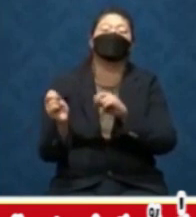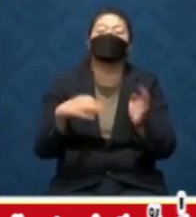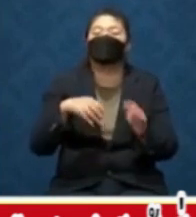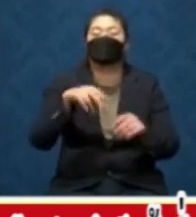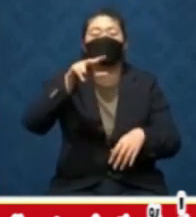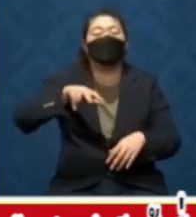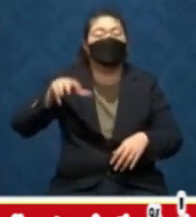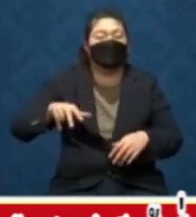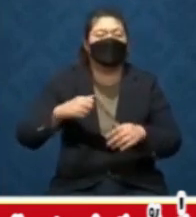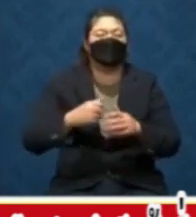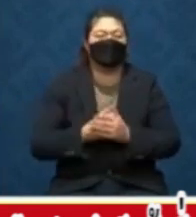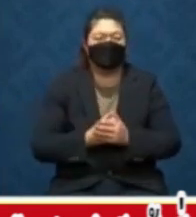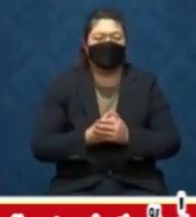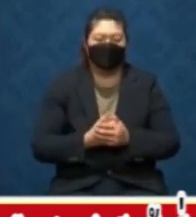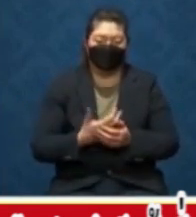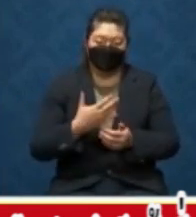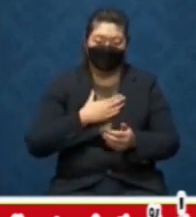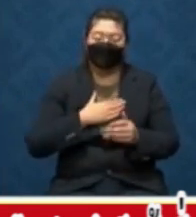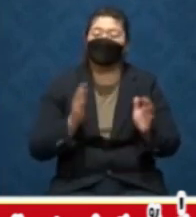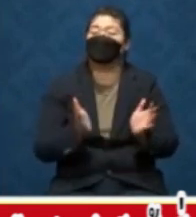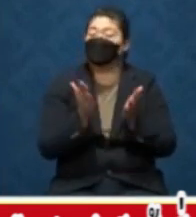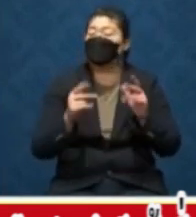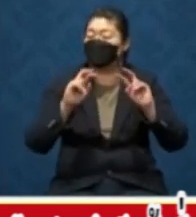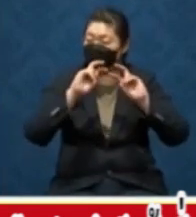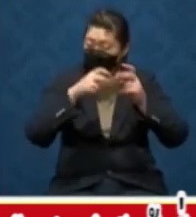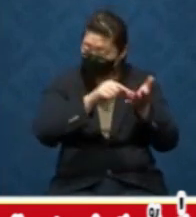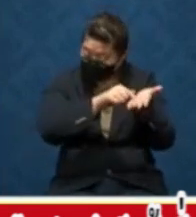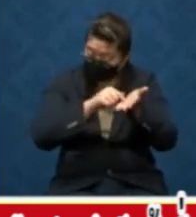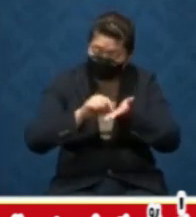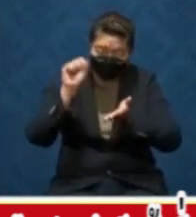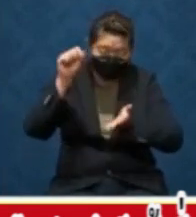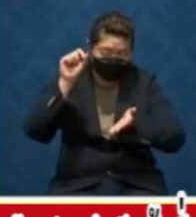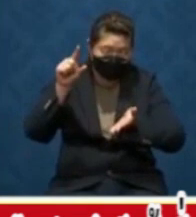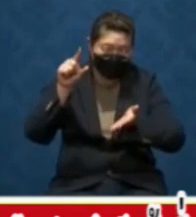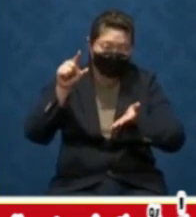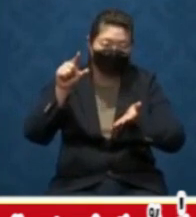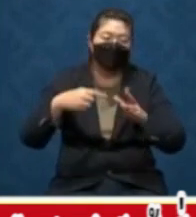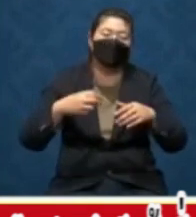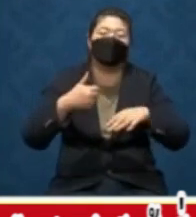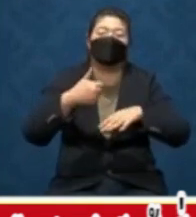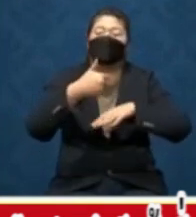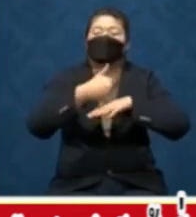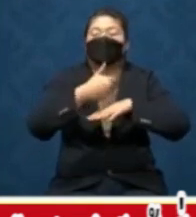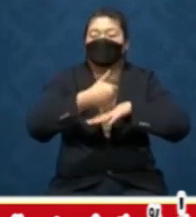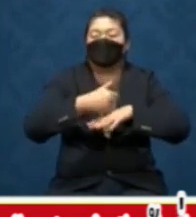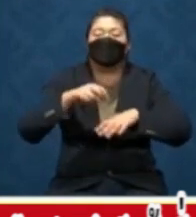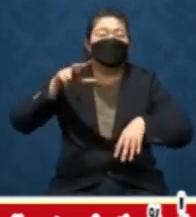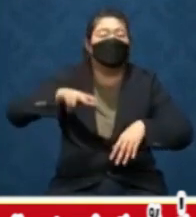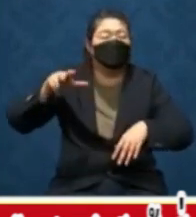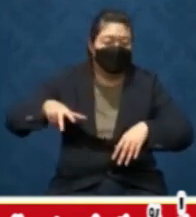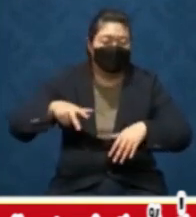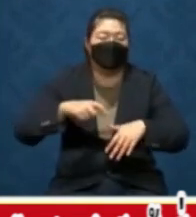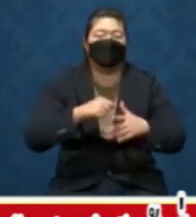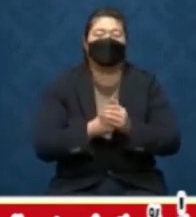ท่านประธานคะฉันขอสนับสนุนญัตติด่วนด้วยวาจาของท่านหัวหน้าพรรคเพื่อไทยคุณหมอชลนาถศรีแก้ว